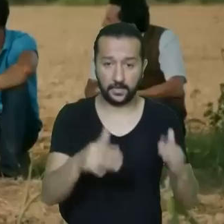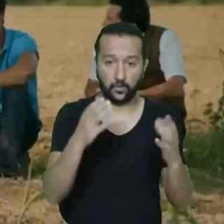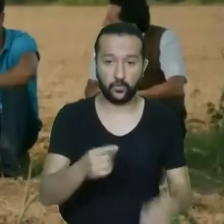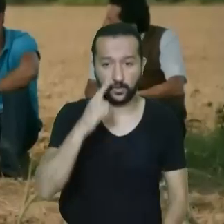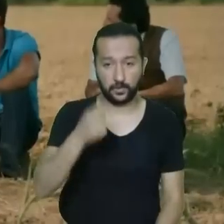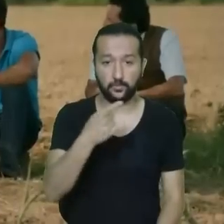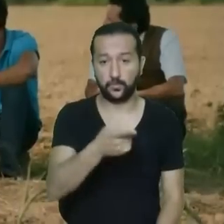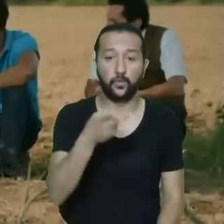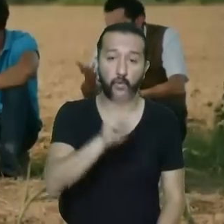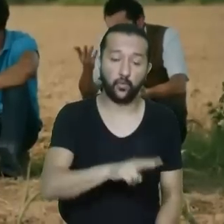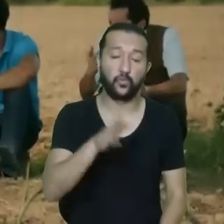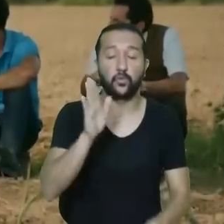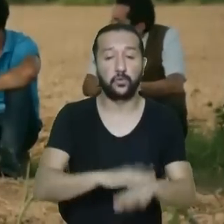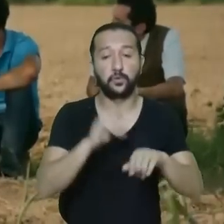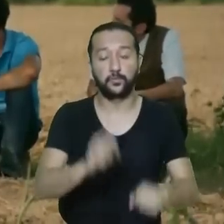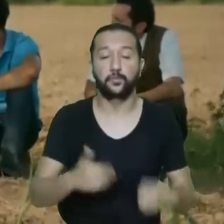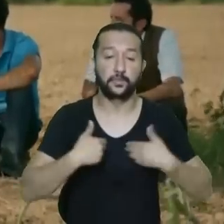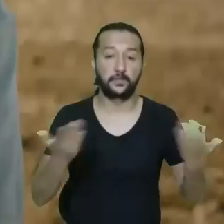işte. Öldürsüz, öldürsüz.